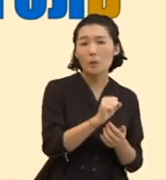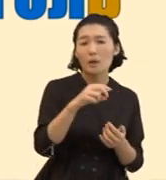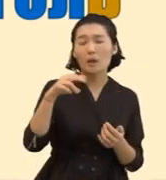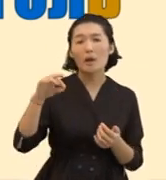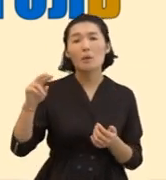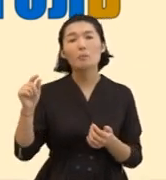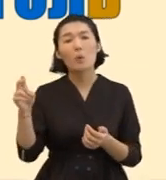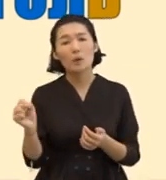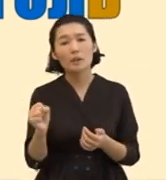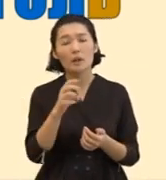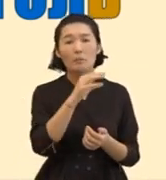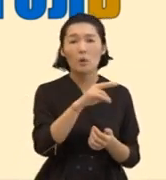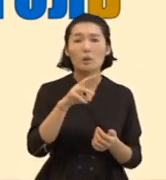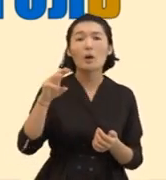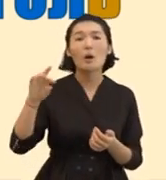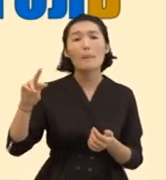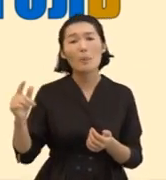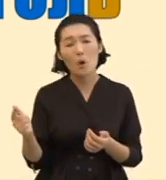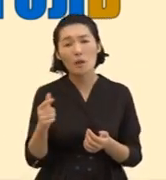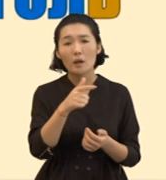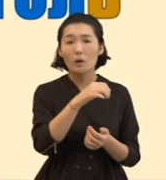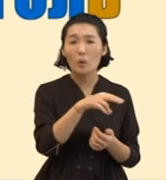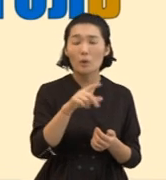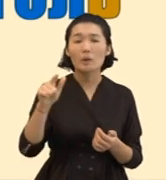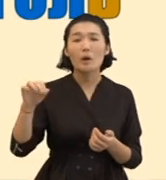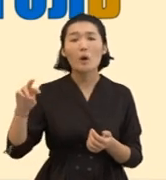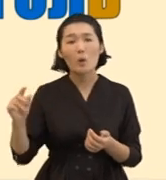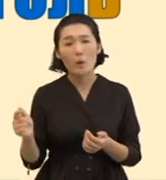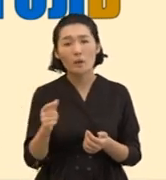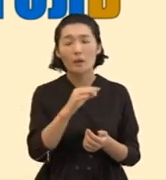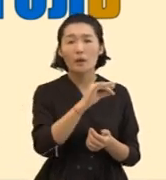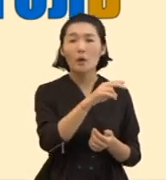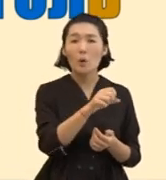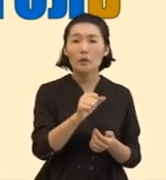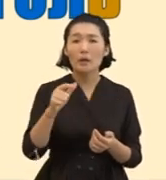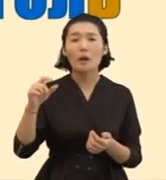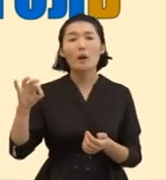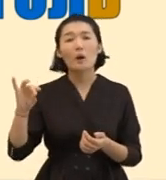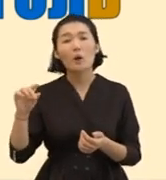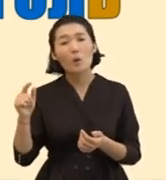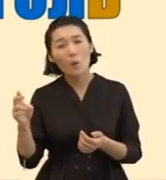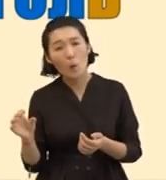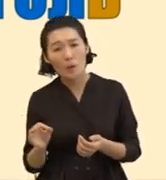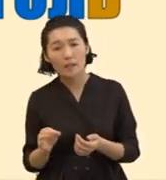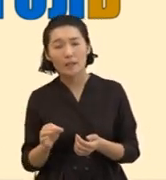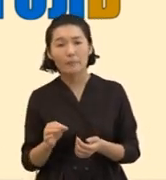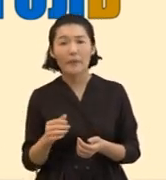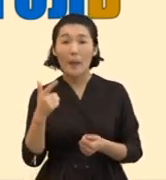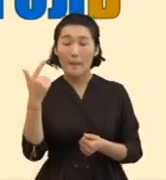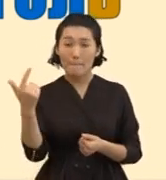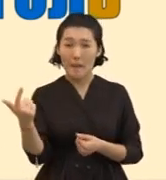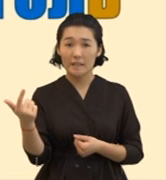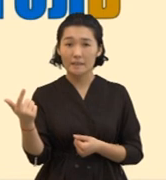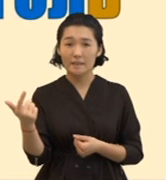мол мой гол гол горько-горько работает ь